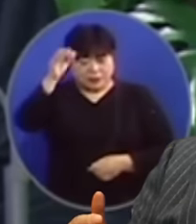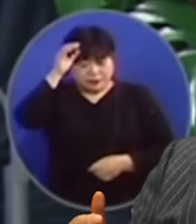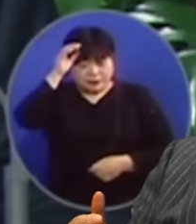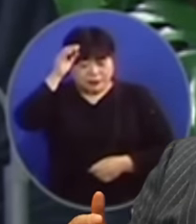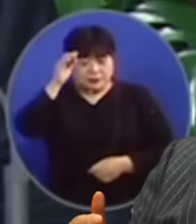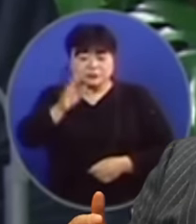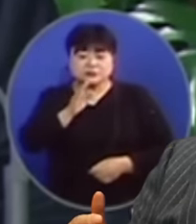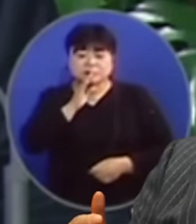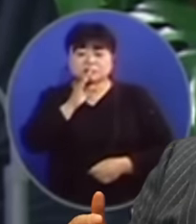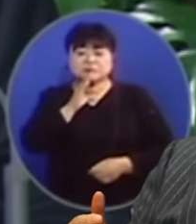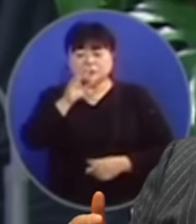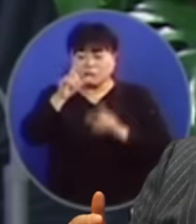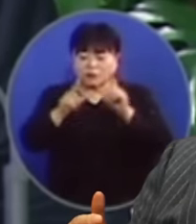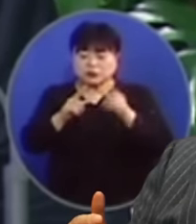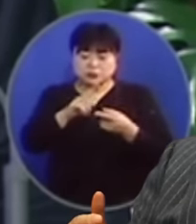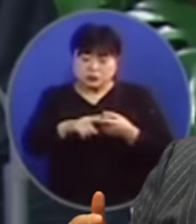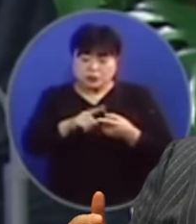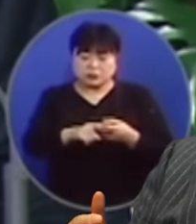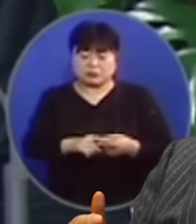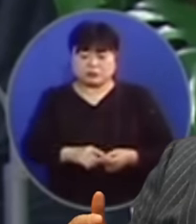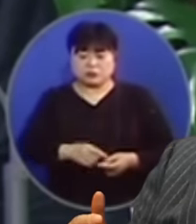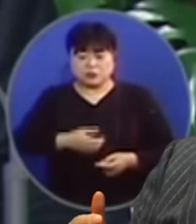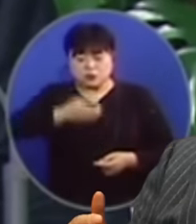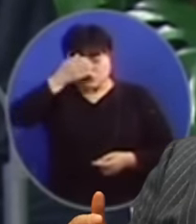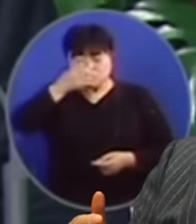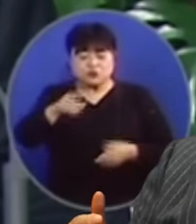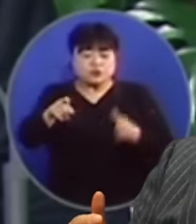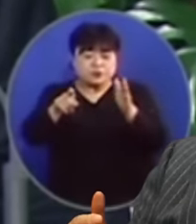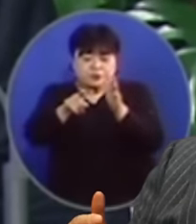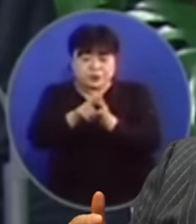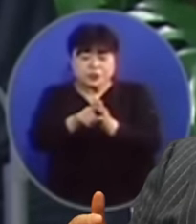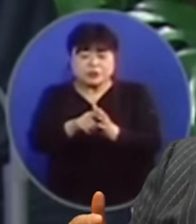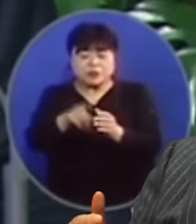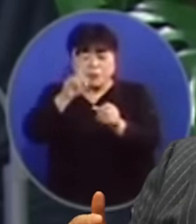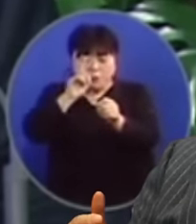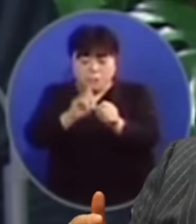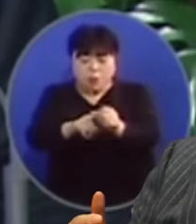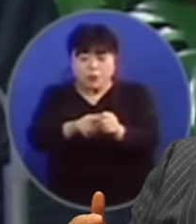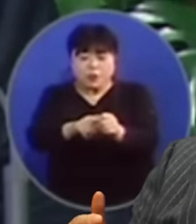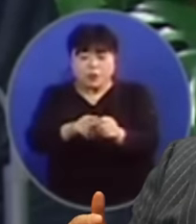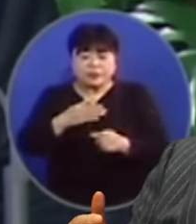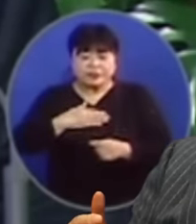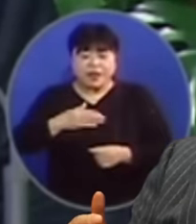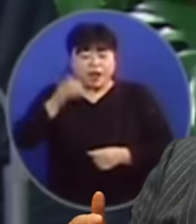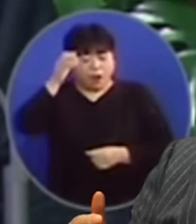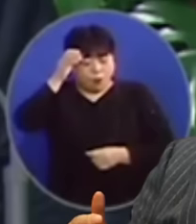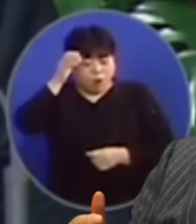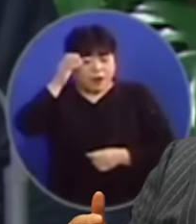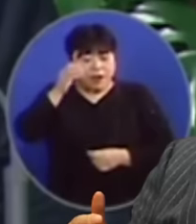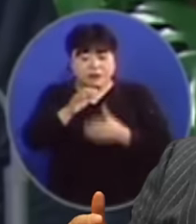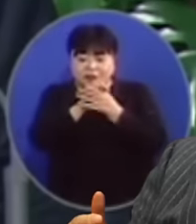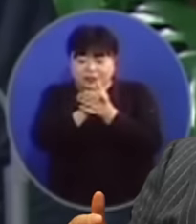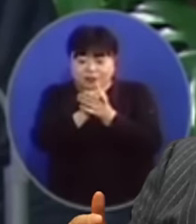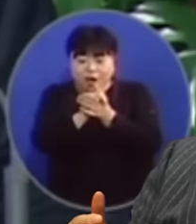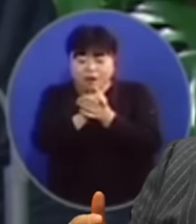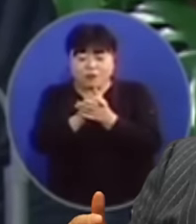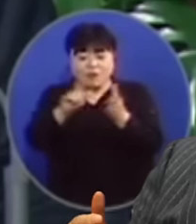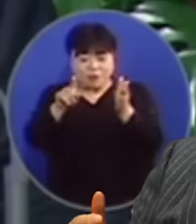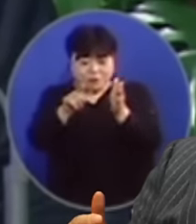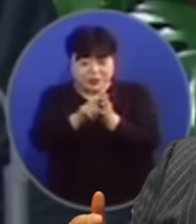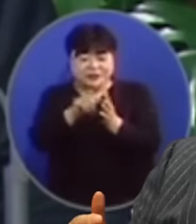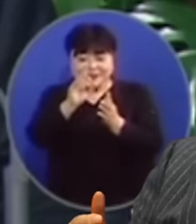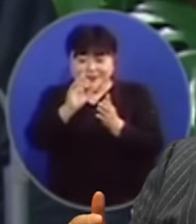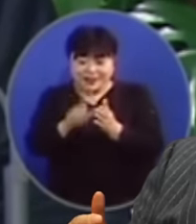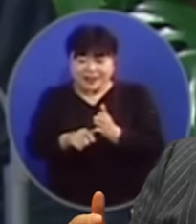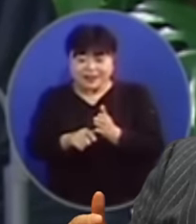실상이, 바라는 것이란 건 꿈과 믿음의 꿈과 바라는 목표 아닙니까? 내가 바라는 것을 내가 기도하고 믿을